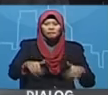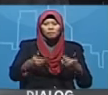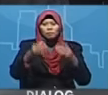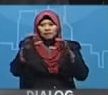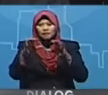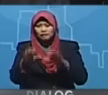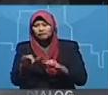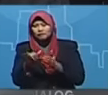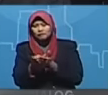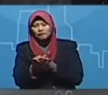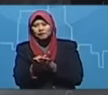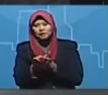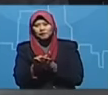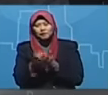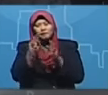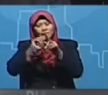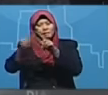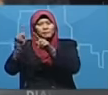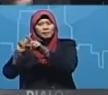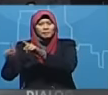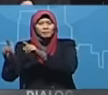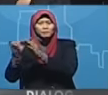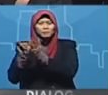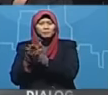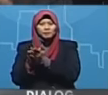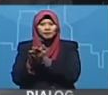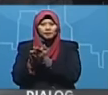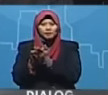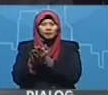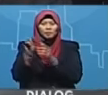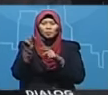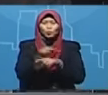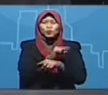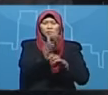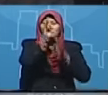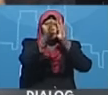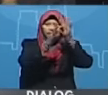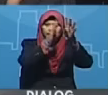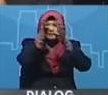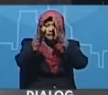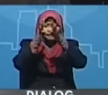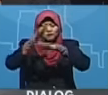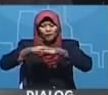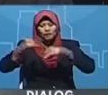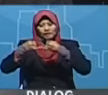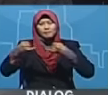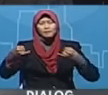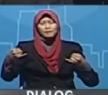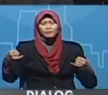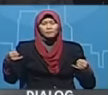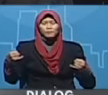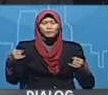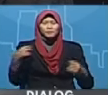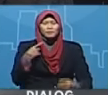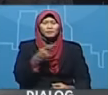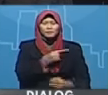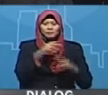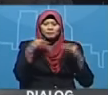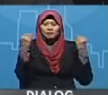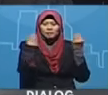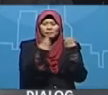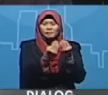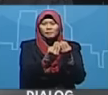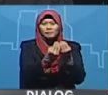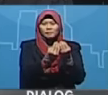operandi. Dia bermacam-macam sekarang, dah makin apa ni menggunakan inovasi online dan sebagainya. Jadi kita masyarakat yang penting